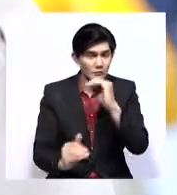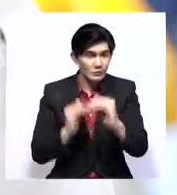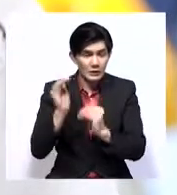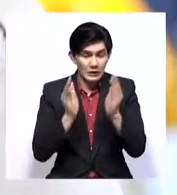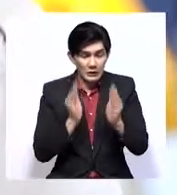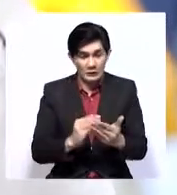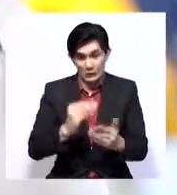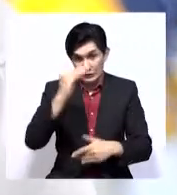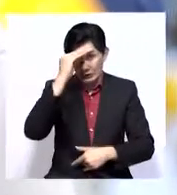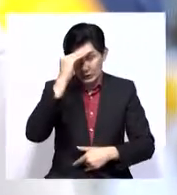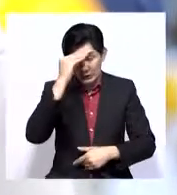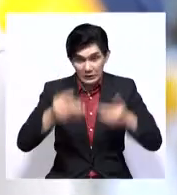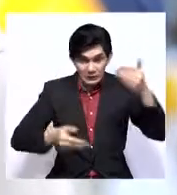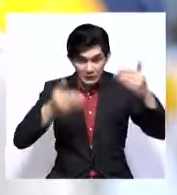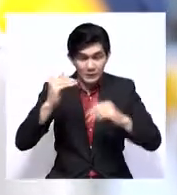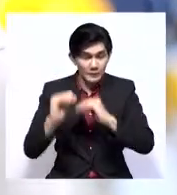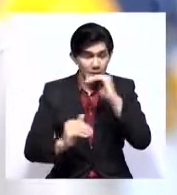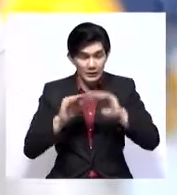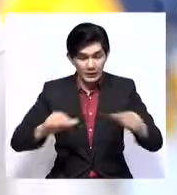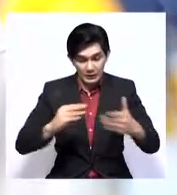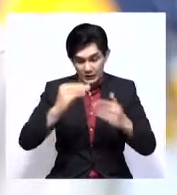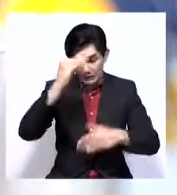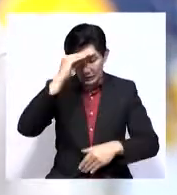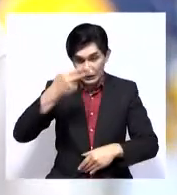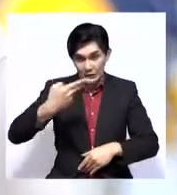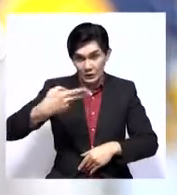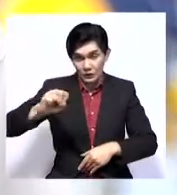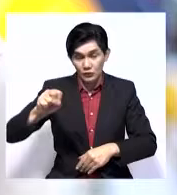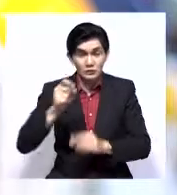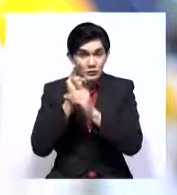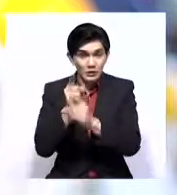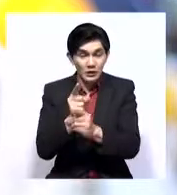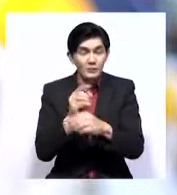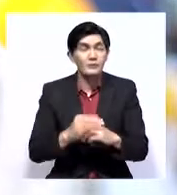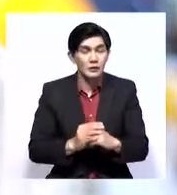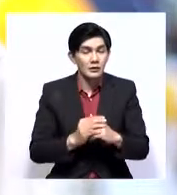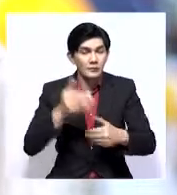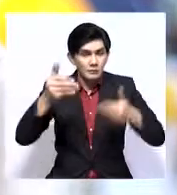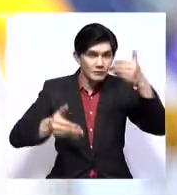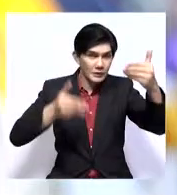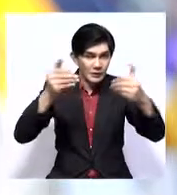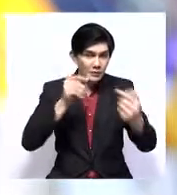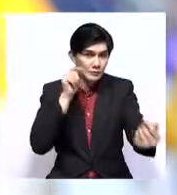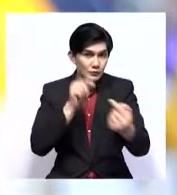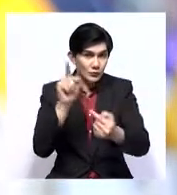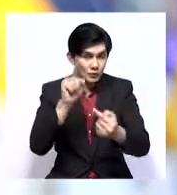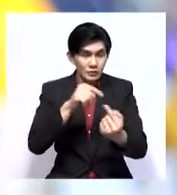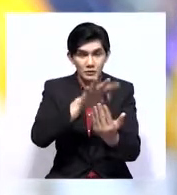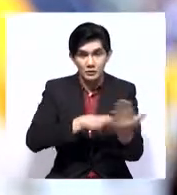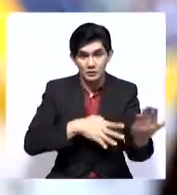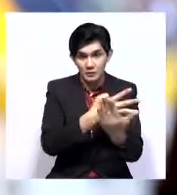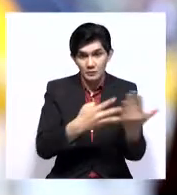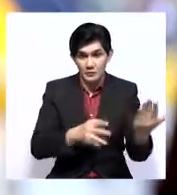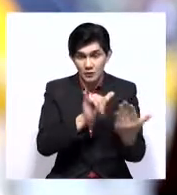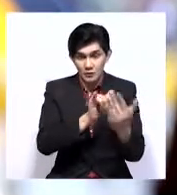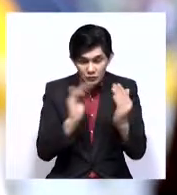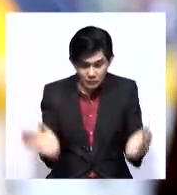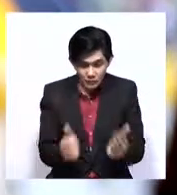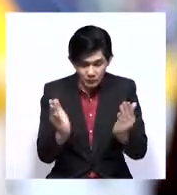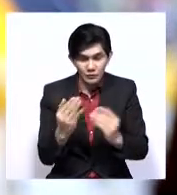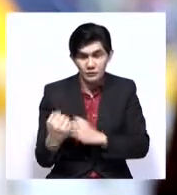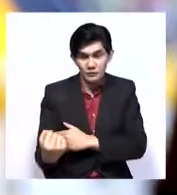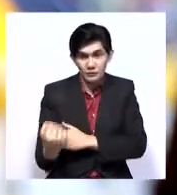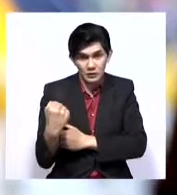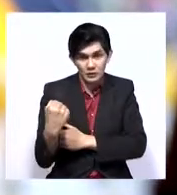าผู้เรียนเป็นกิจกรรมพัฒนาผู้เรียนตามหลักสูตรรวมทั้งเป็นกิจกรรมที่อยู่ภายใต้ยุทธศาสตร์เสริมสร้าง